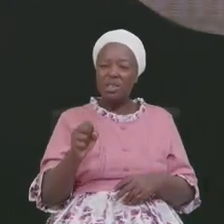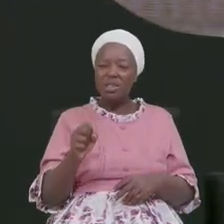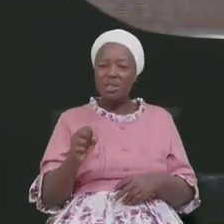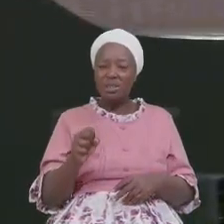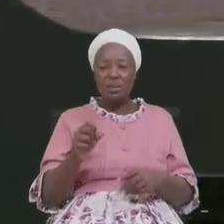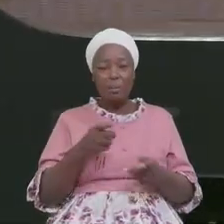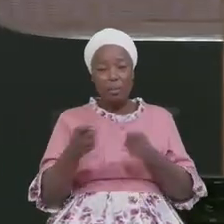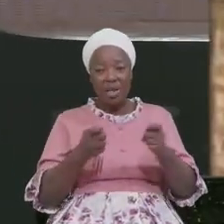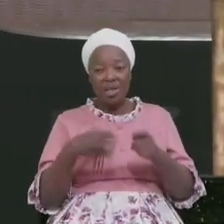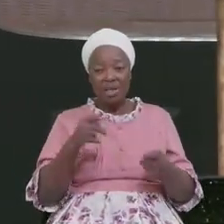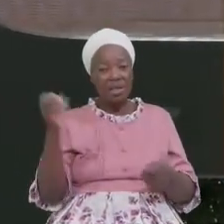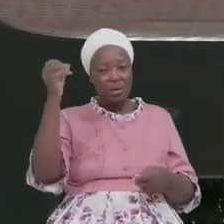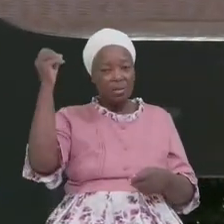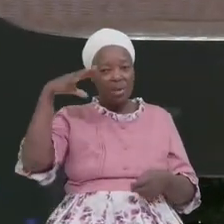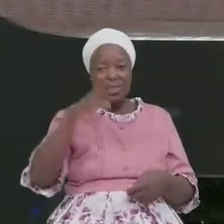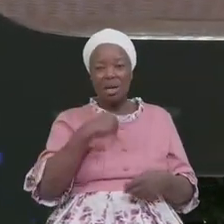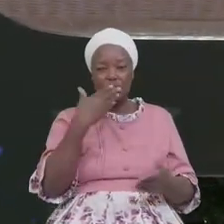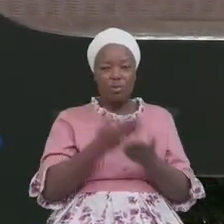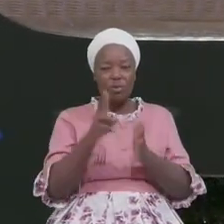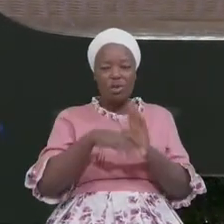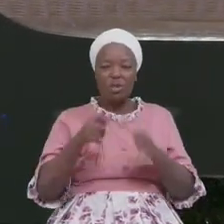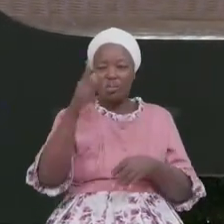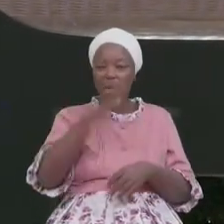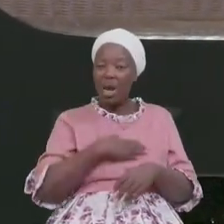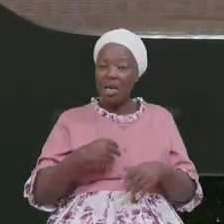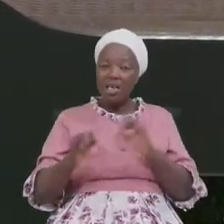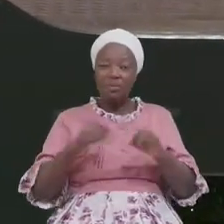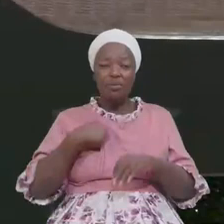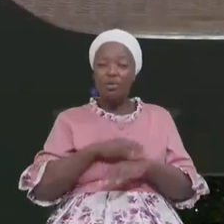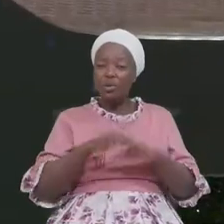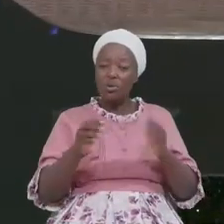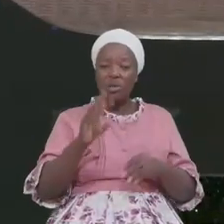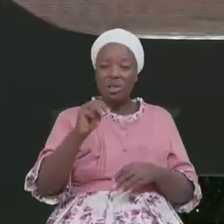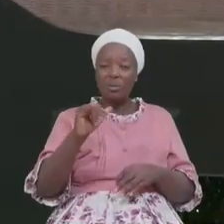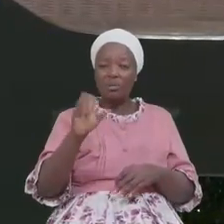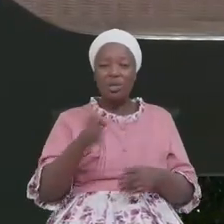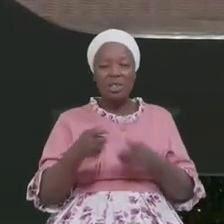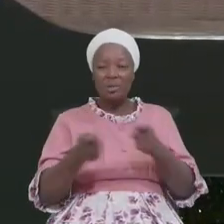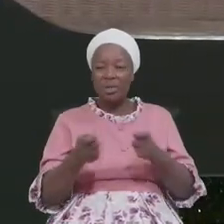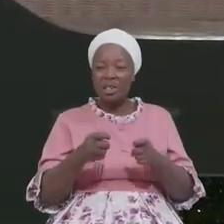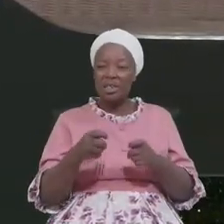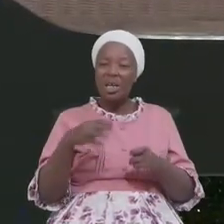de Dieu. Et si nous ne gérons pas mal, comme par le passé,